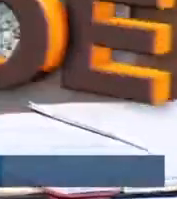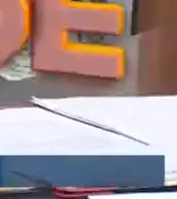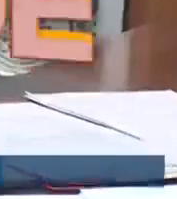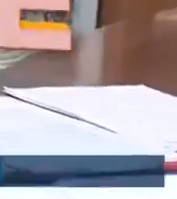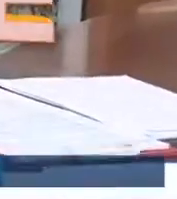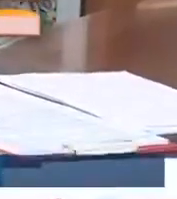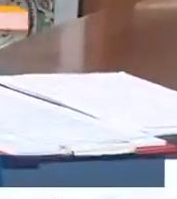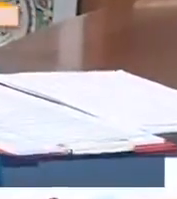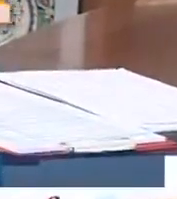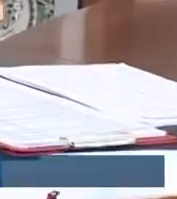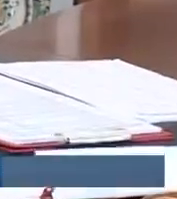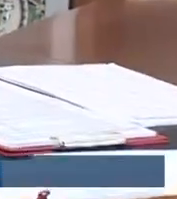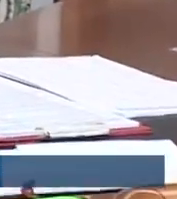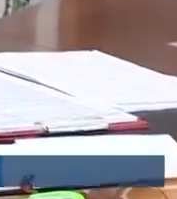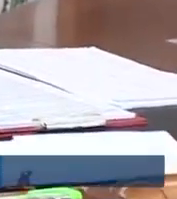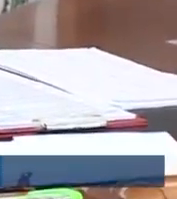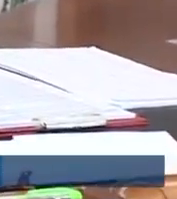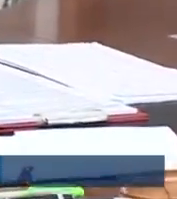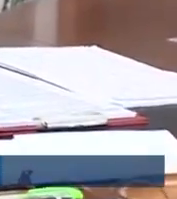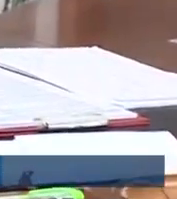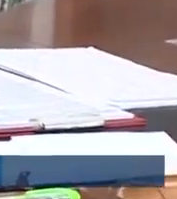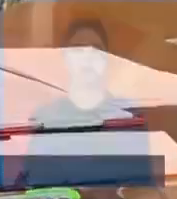ana haberde.